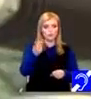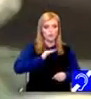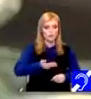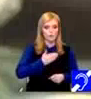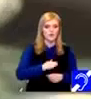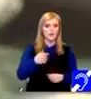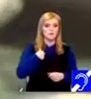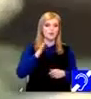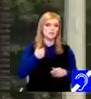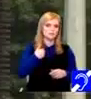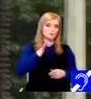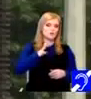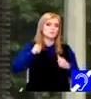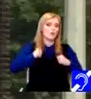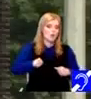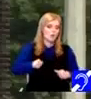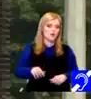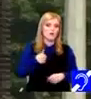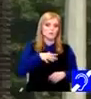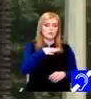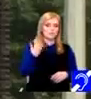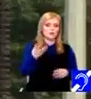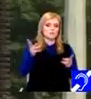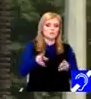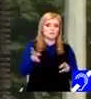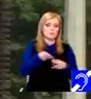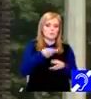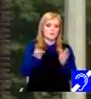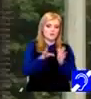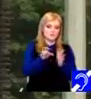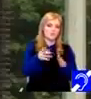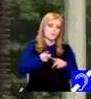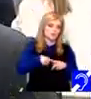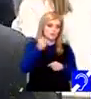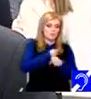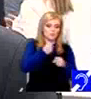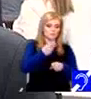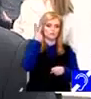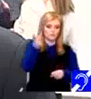avem siguranță. Nu vrem să rămânem într-un moment dat fără electricitate. Și